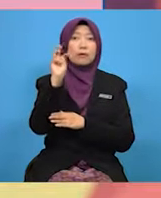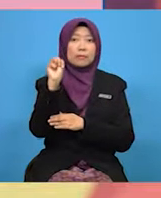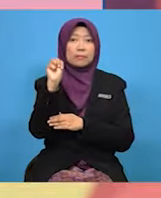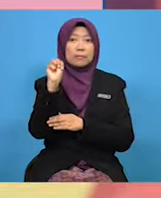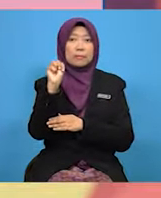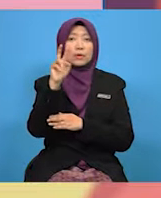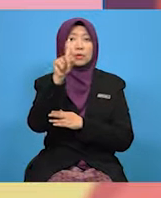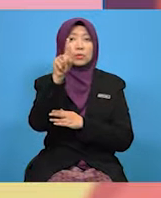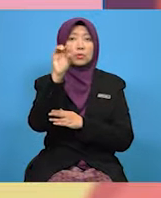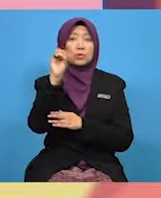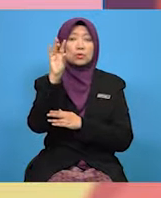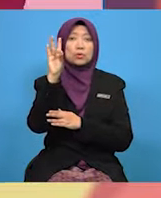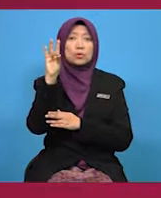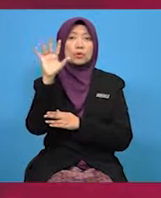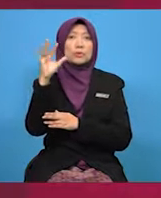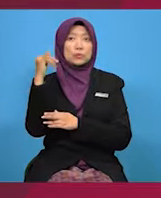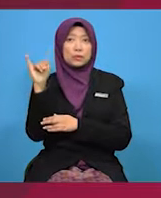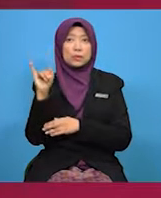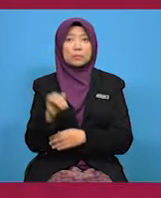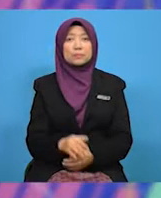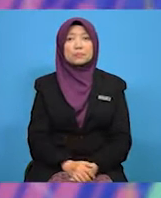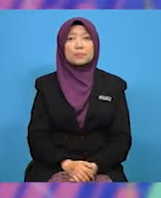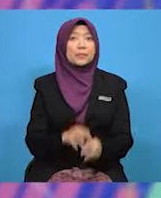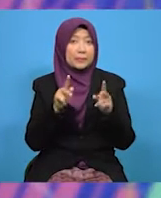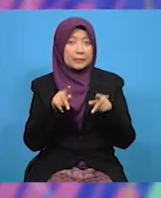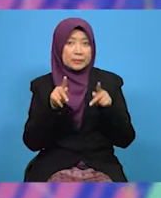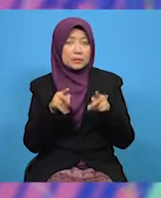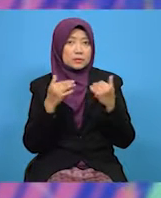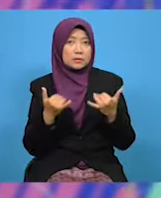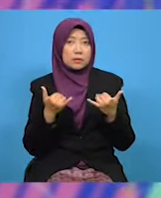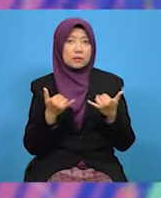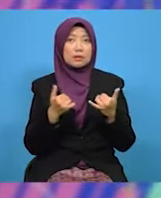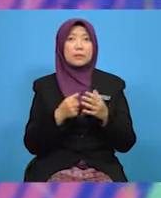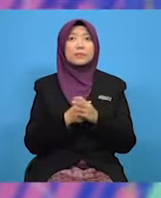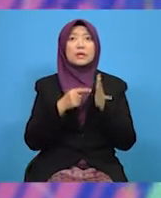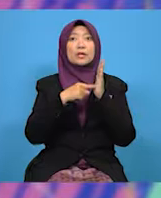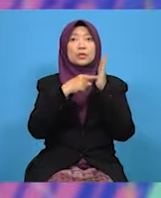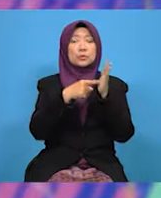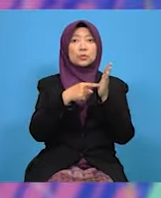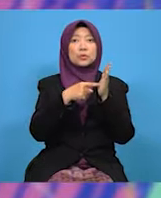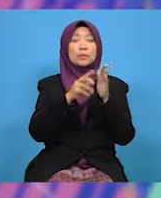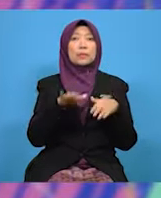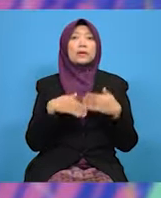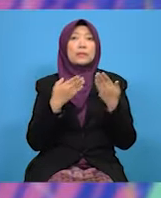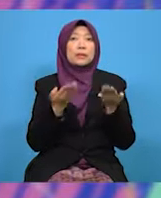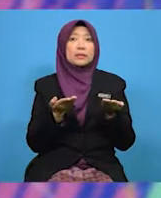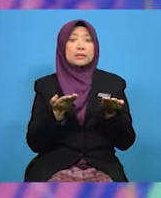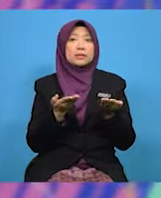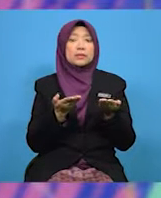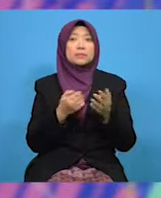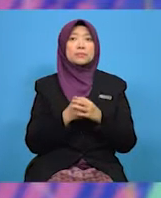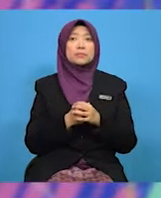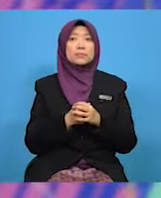rm-1072 juta by lapernya sekarang saya akan Tunjukkan Bagaimana penentuan